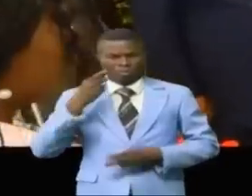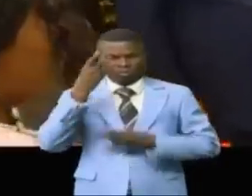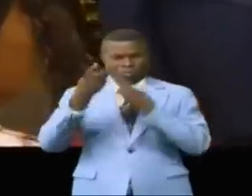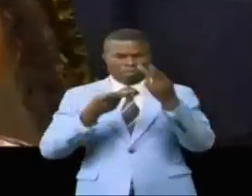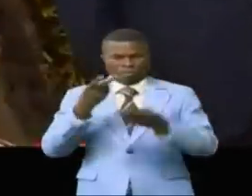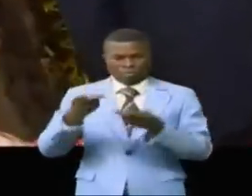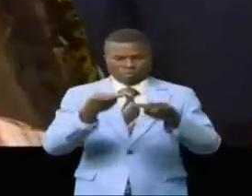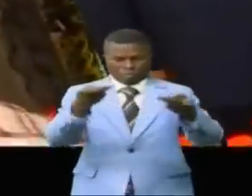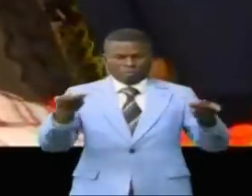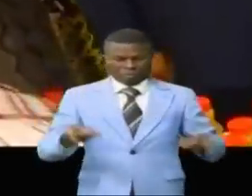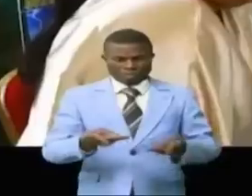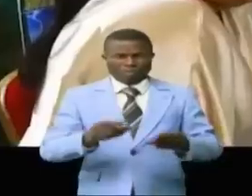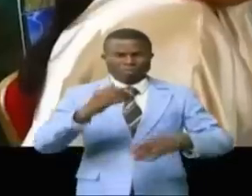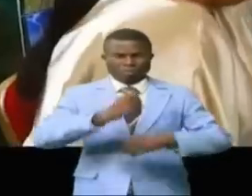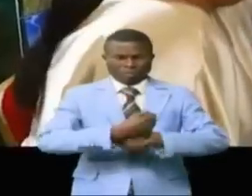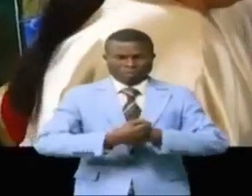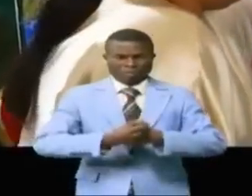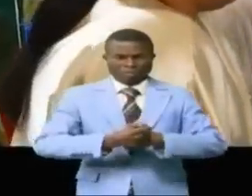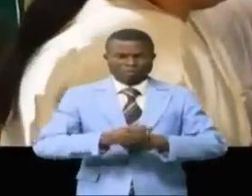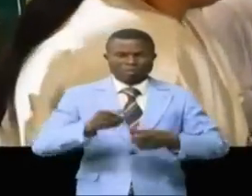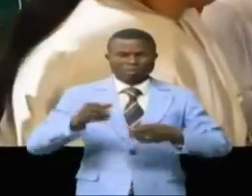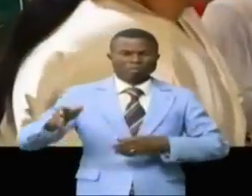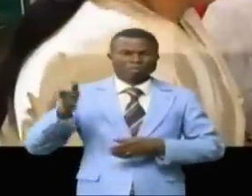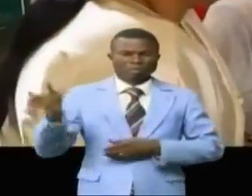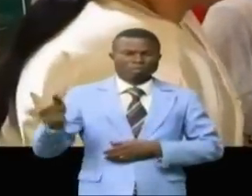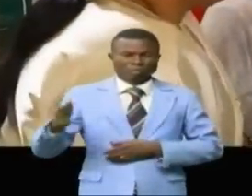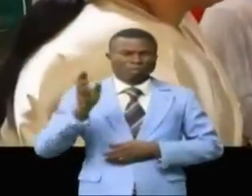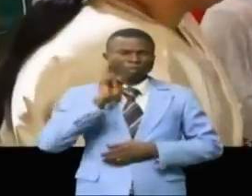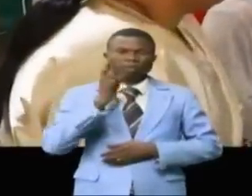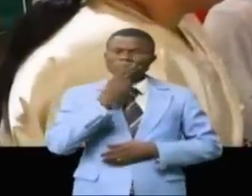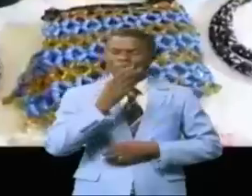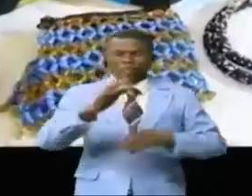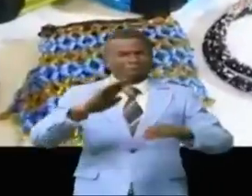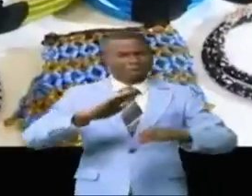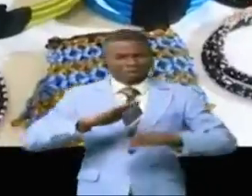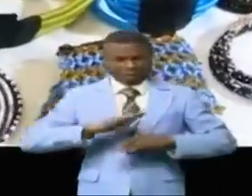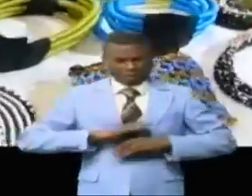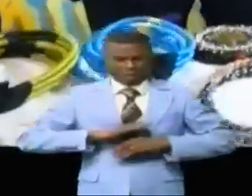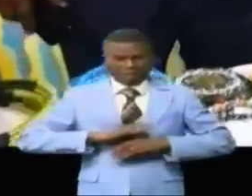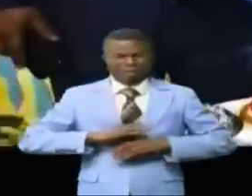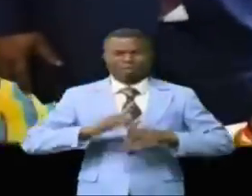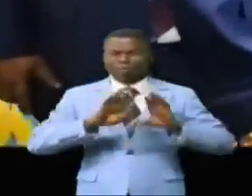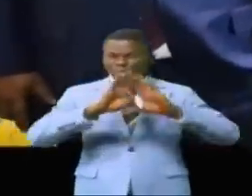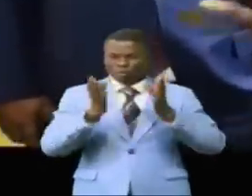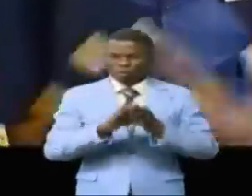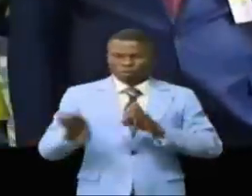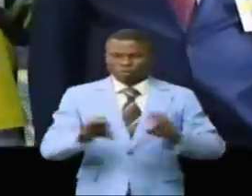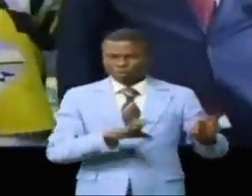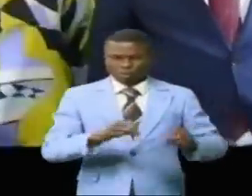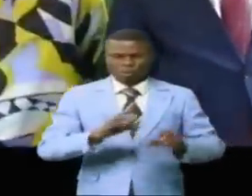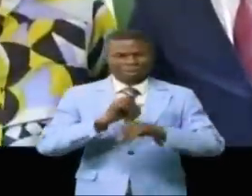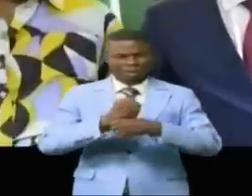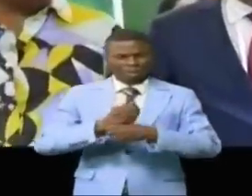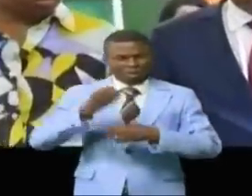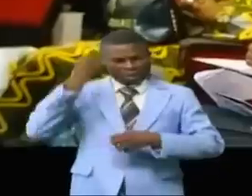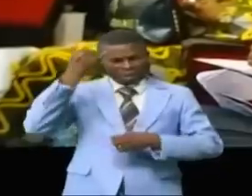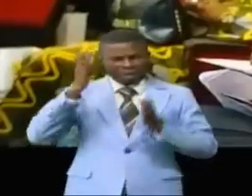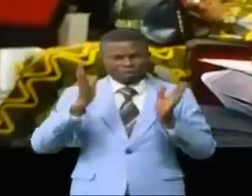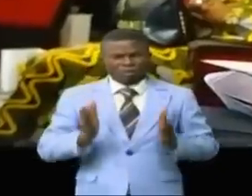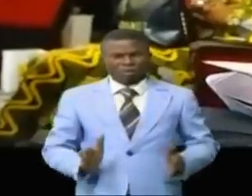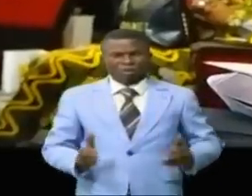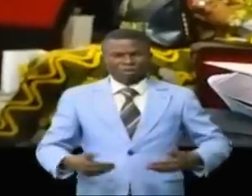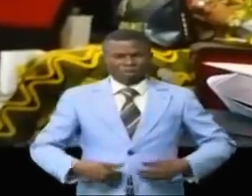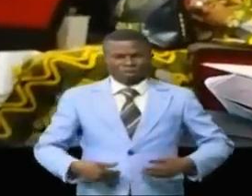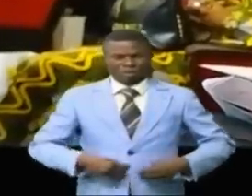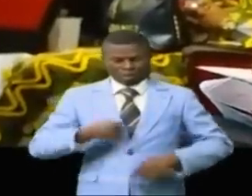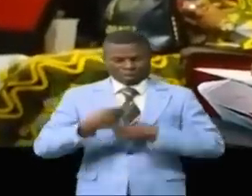différents stands installés dans l'une des salles de cet hôtel. Très satisfait, François Robota saluait la créativité des jeunes. Ouverte